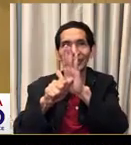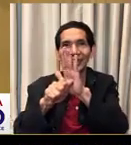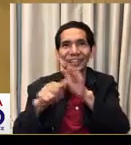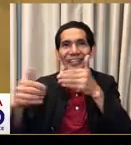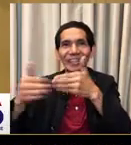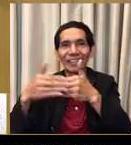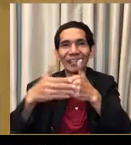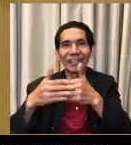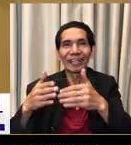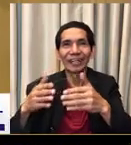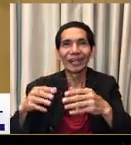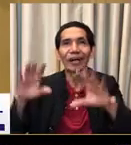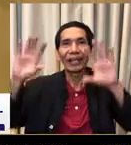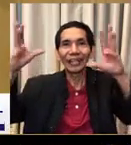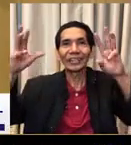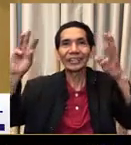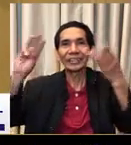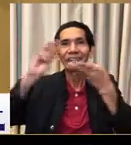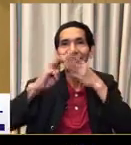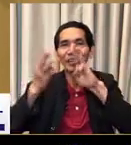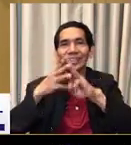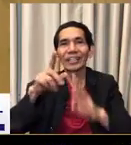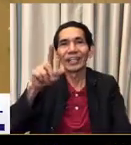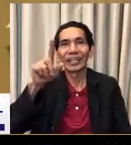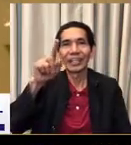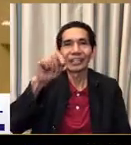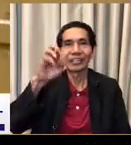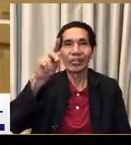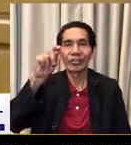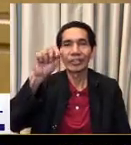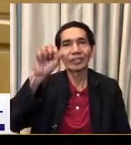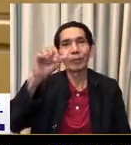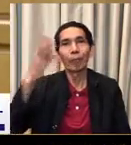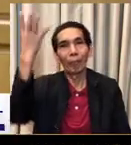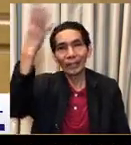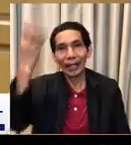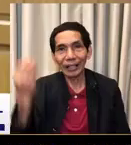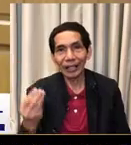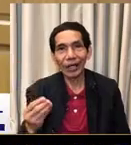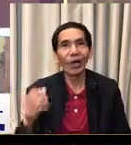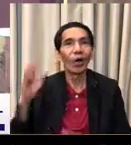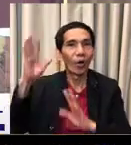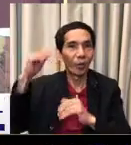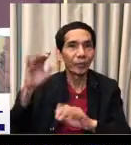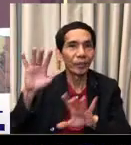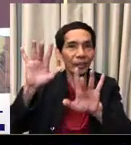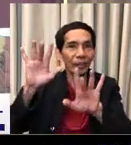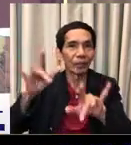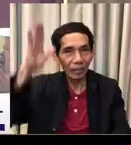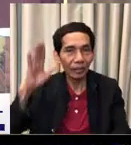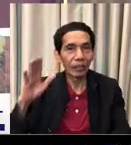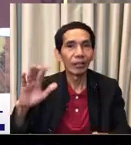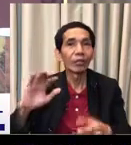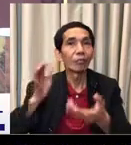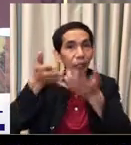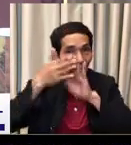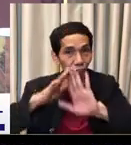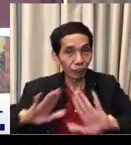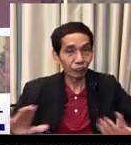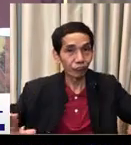Ang aking kaklase na taga Talisay, mga taga Batangas, sana sa awa ng Diyos nakararaos na